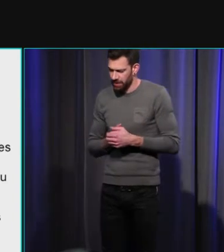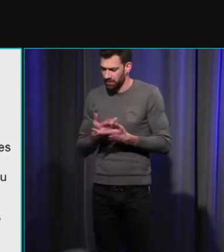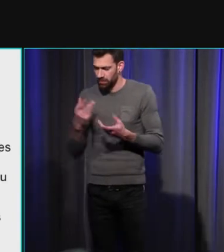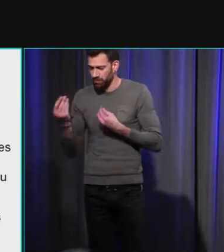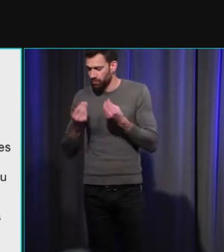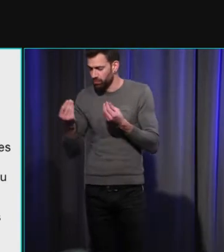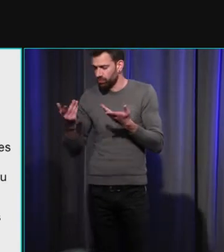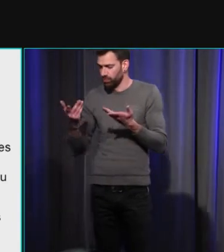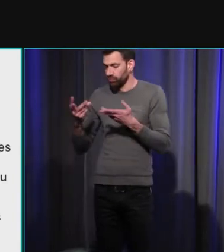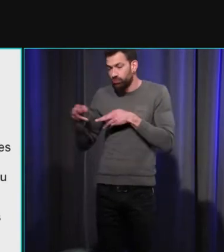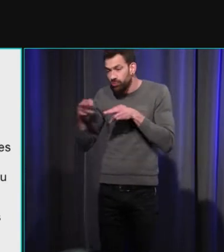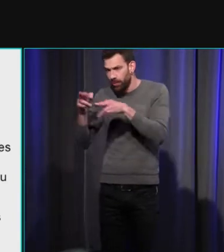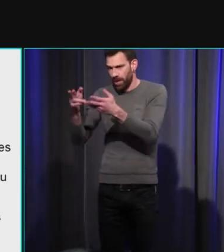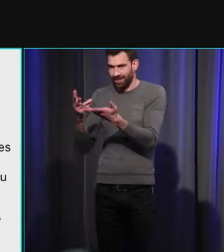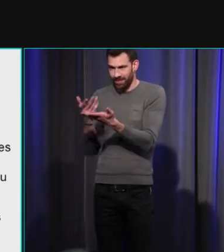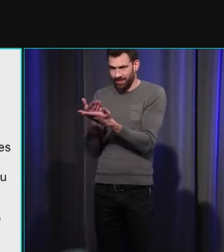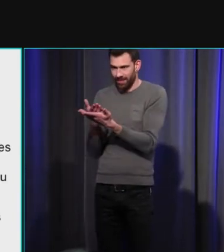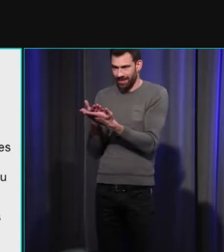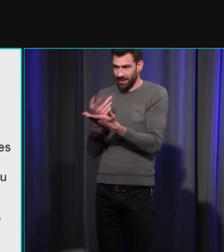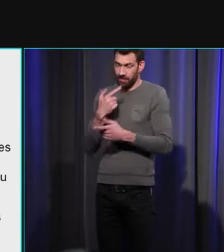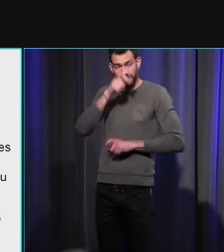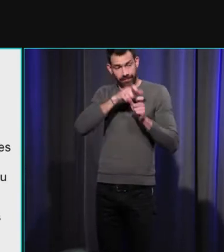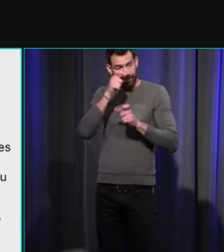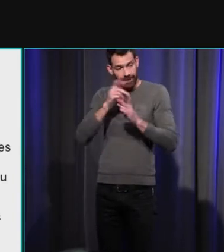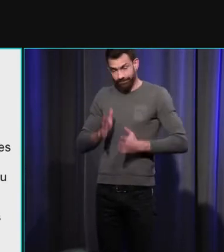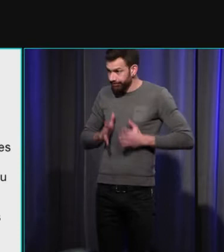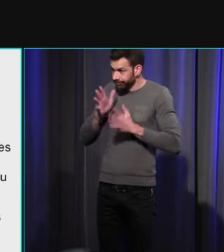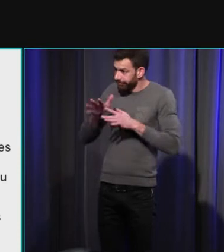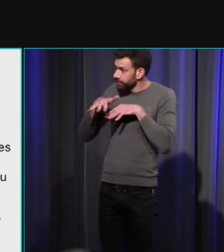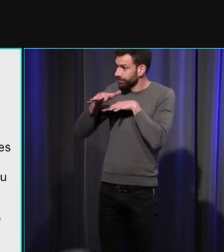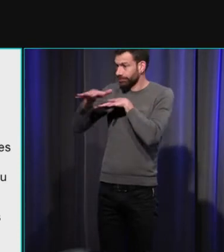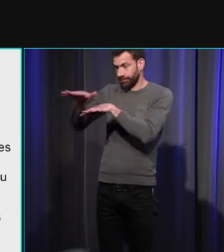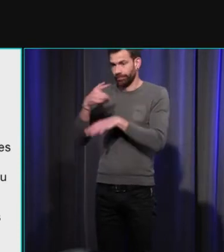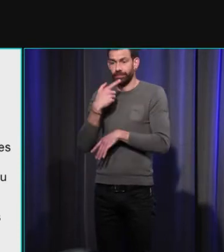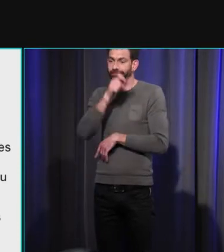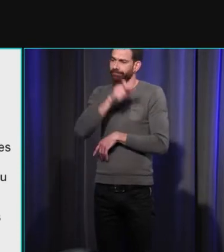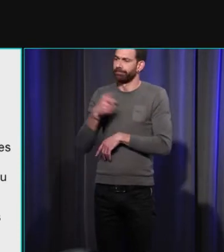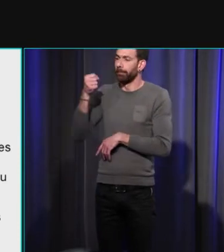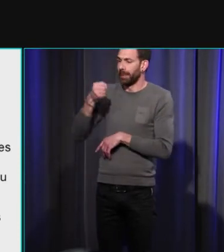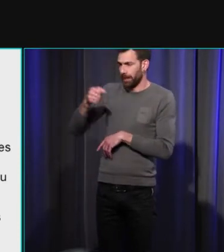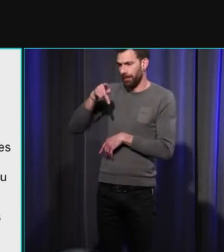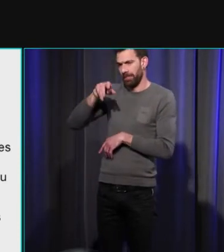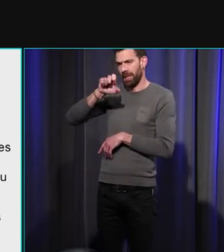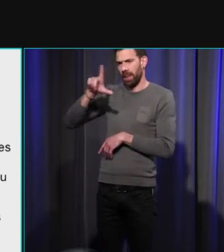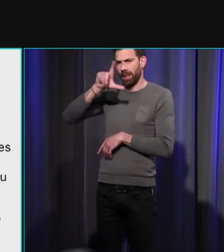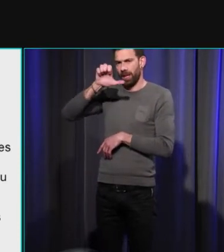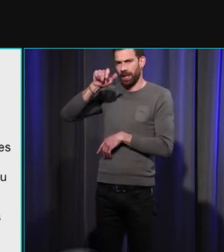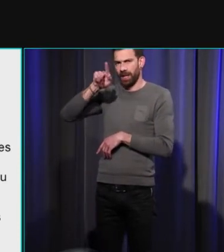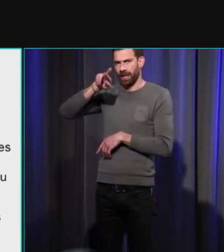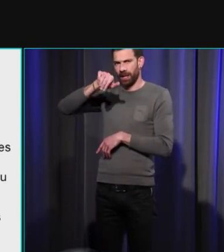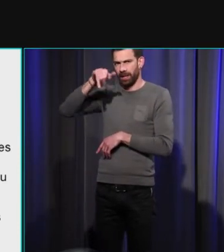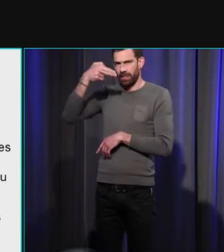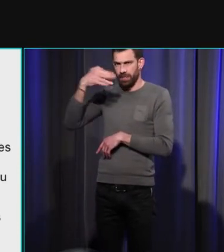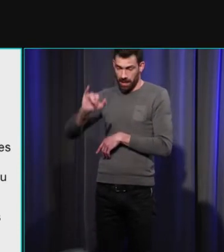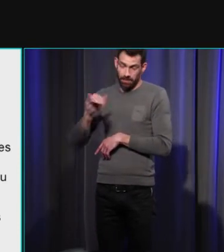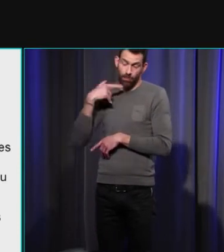le pèlerinage est ce qu'ils entreprennent ce sont les paierai perdre télégramme les pellegrini les les pèlerins il est